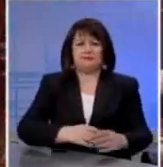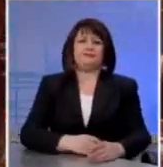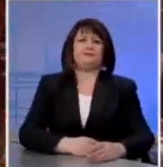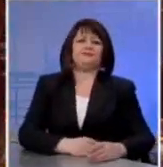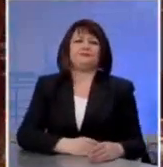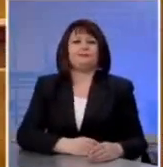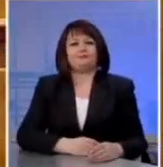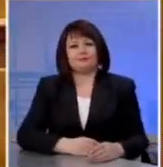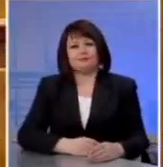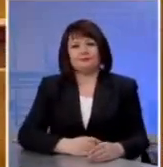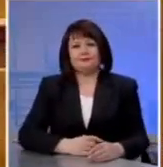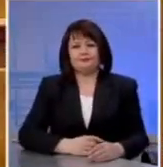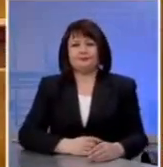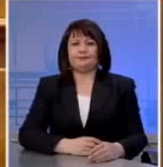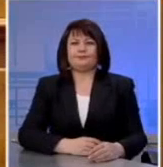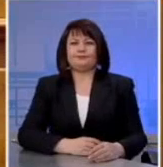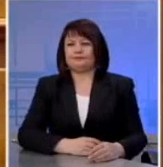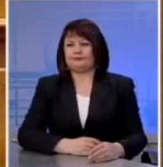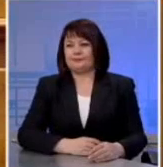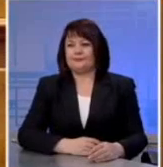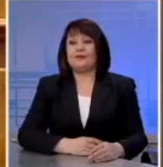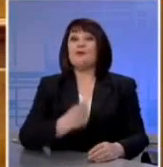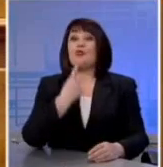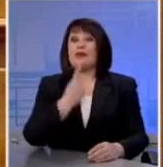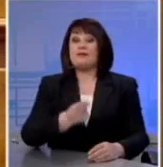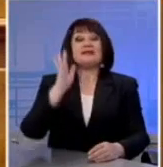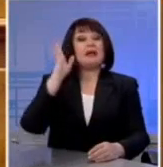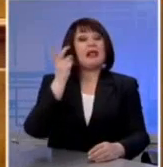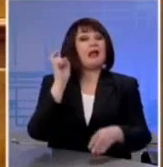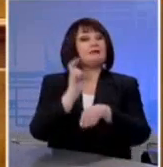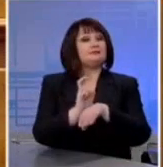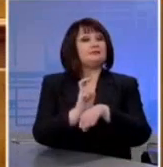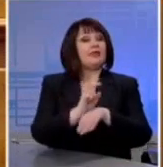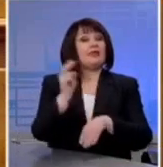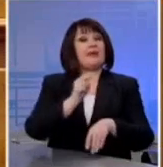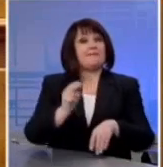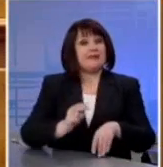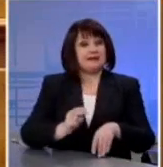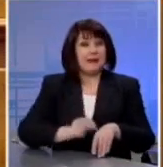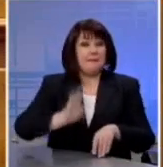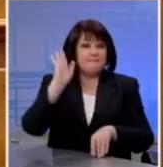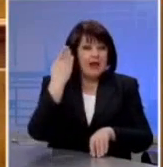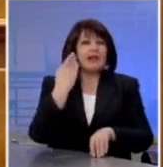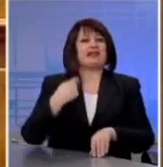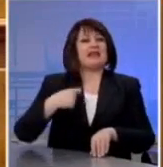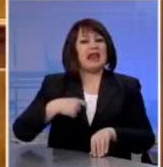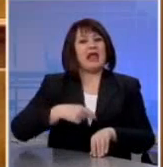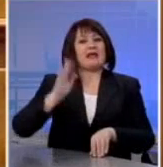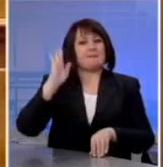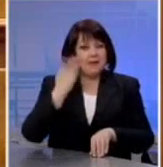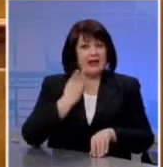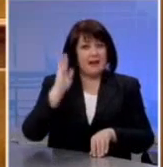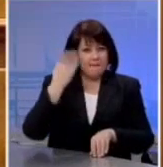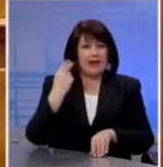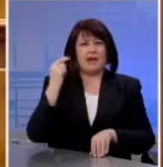Και όσον αφορά στους σκελετούς στα ντουλάπια, έχετε το μεγαλύτερο σκελετό στο ντουλάπι σας, που είναι ο ίδιος ο πρώην